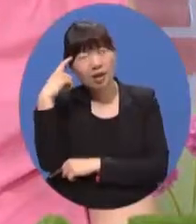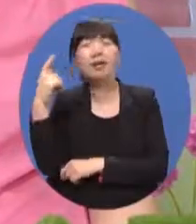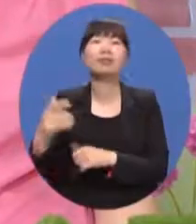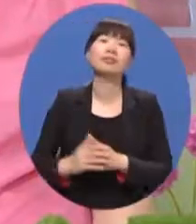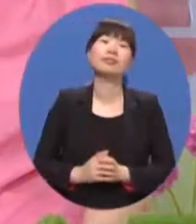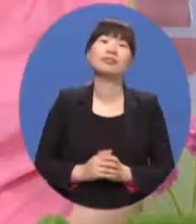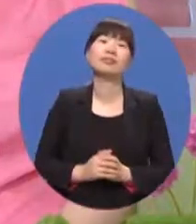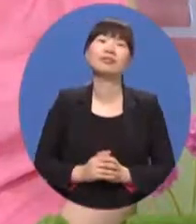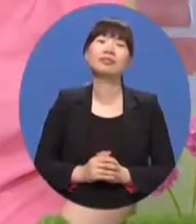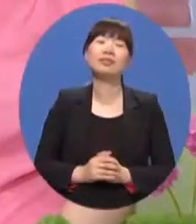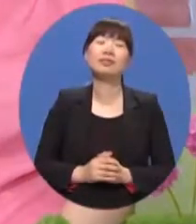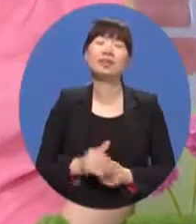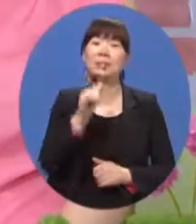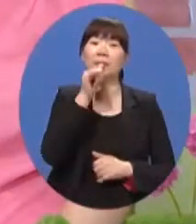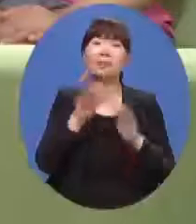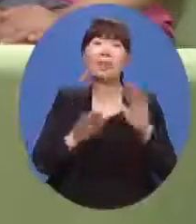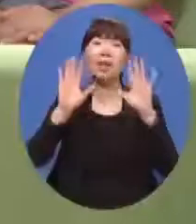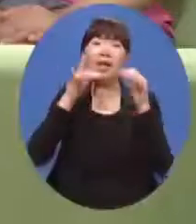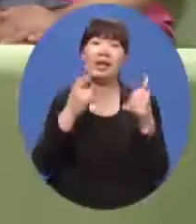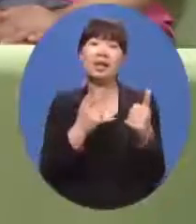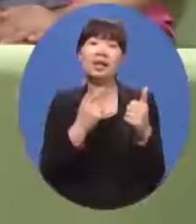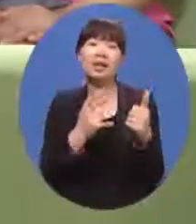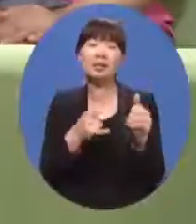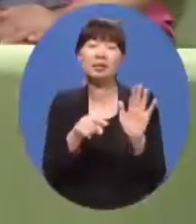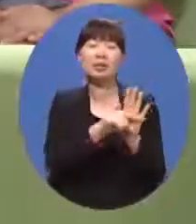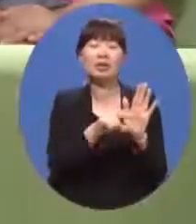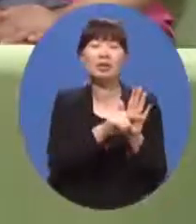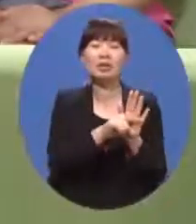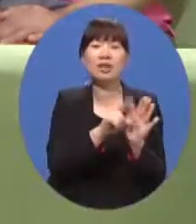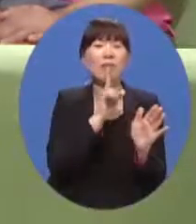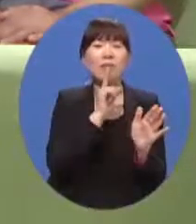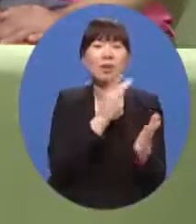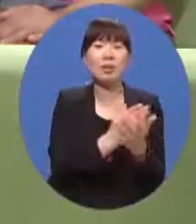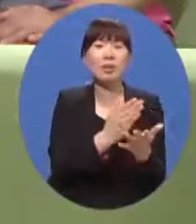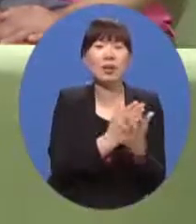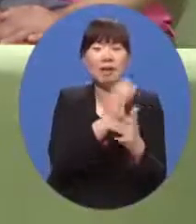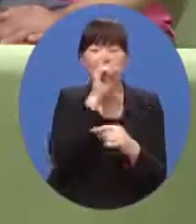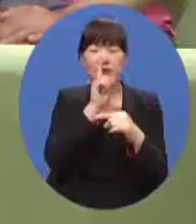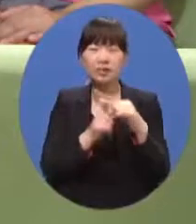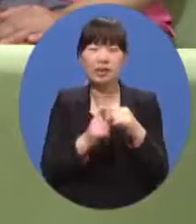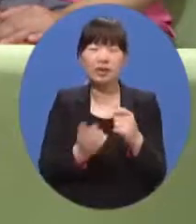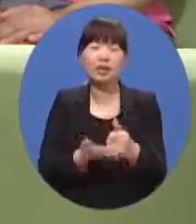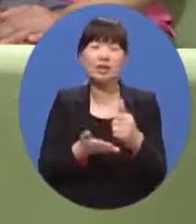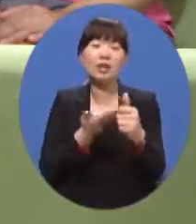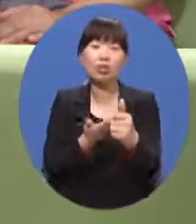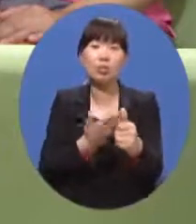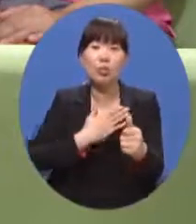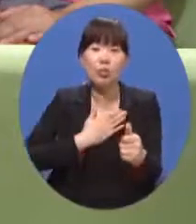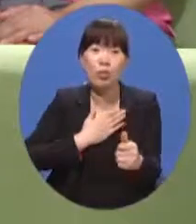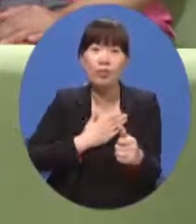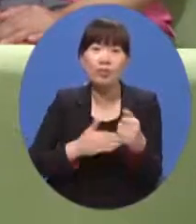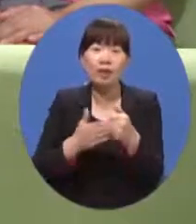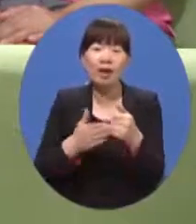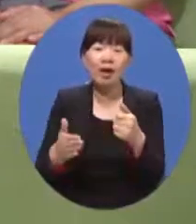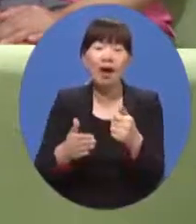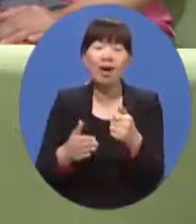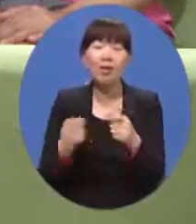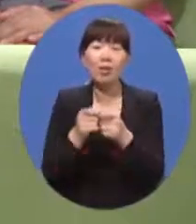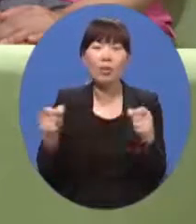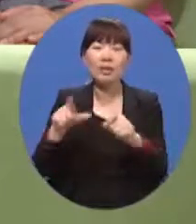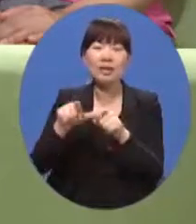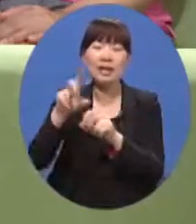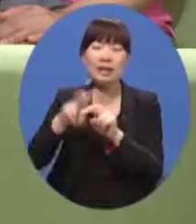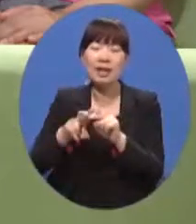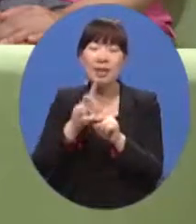그래서 절대로 아이들에게는 부정적인 얘기보다 긍정적이고 칭찬해주고 그러니까 이렇게 오랫동안 앉아있었네